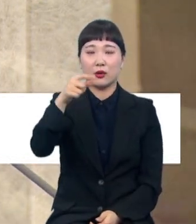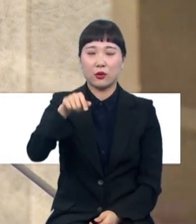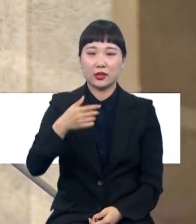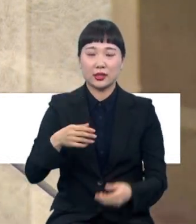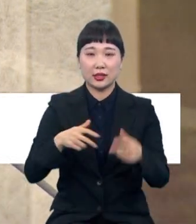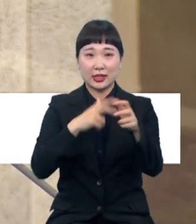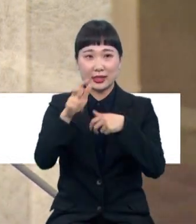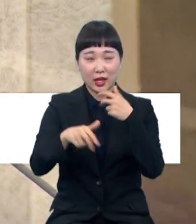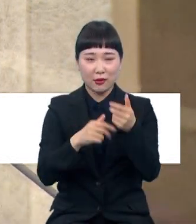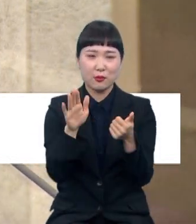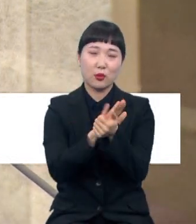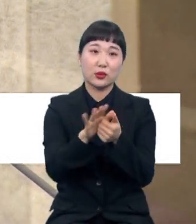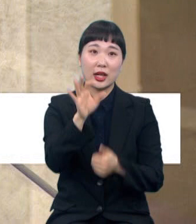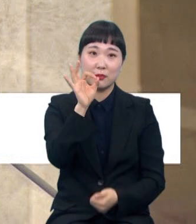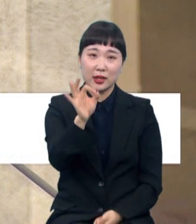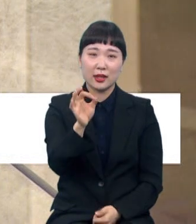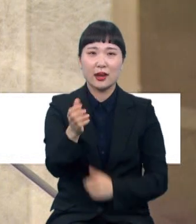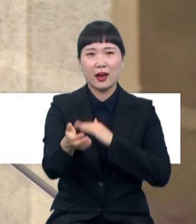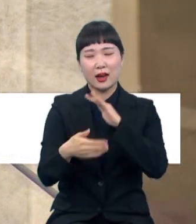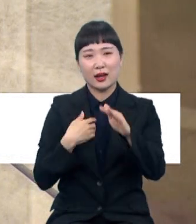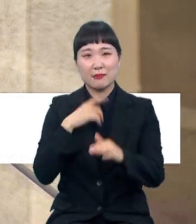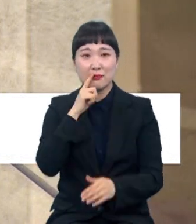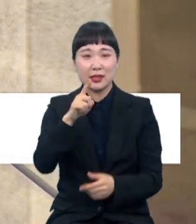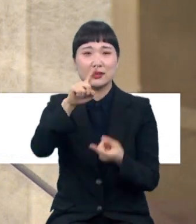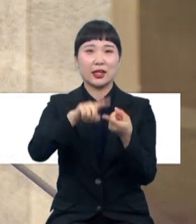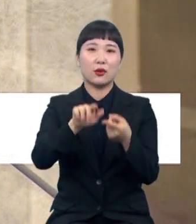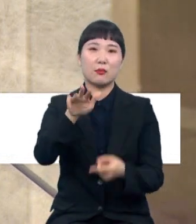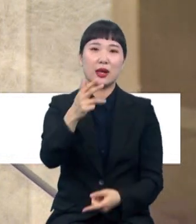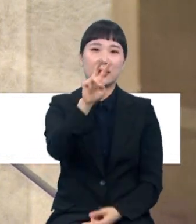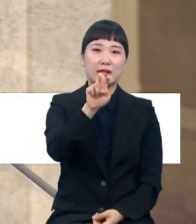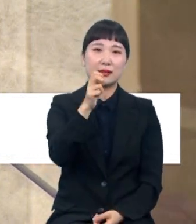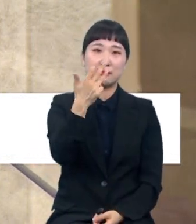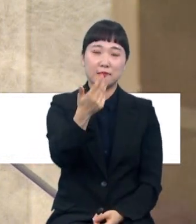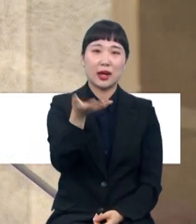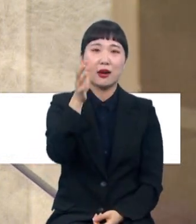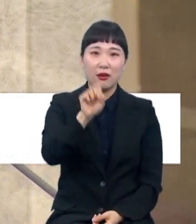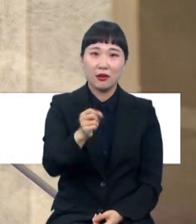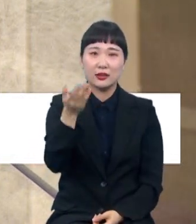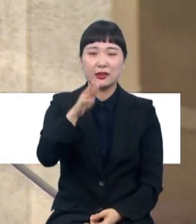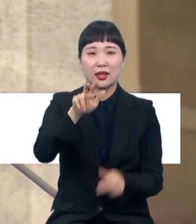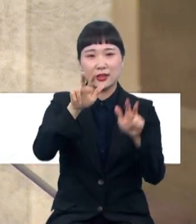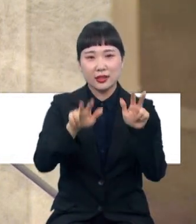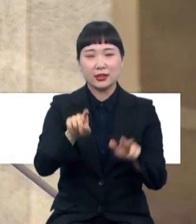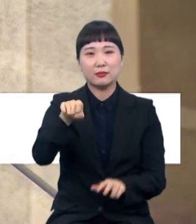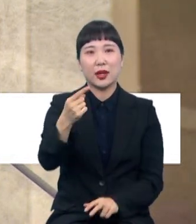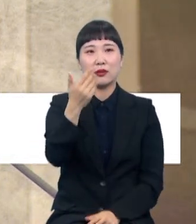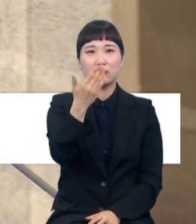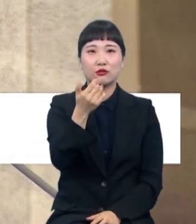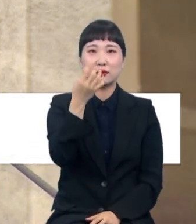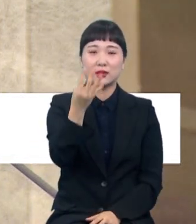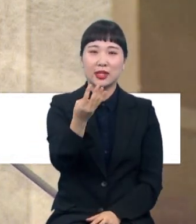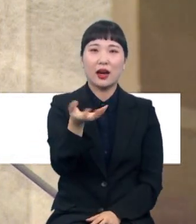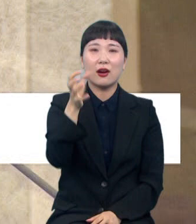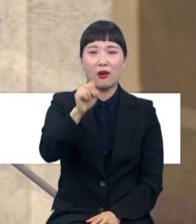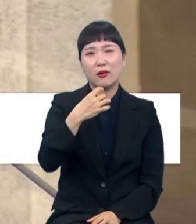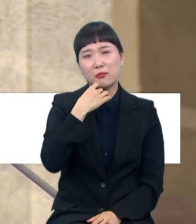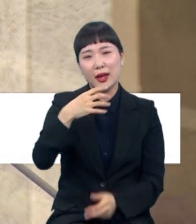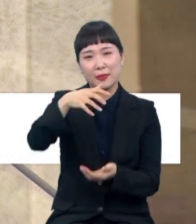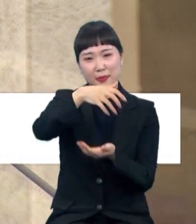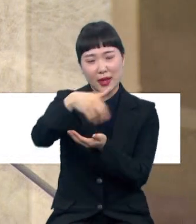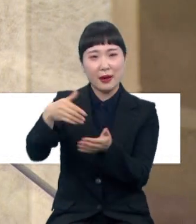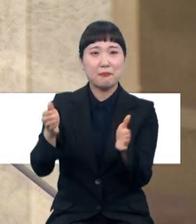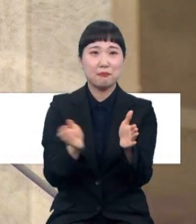보상비가 아까 말씀하신 대로 828억인데 지금 현재 194억밖에는 확보가 안